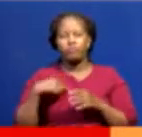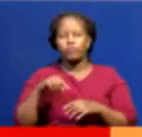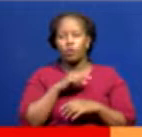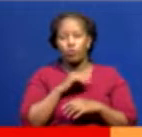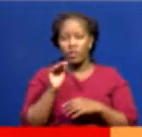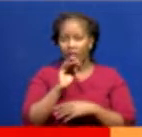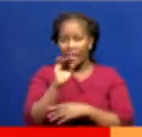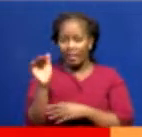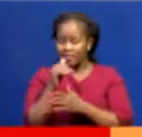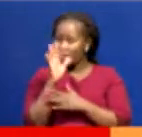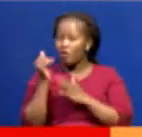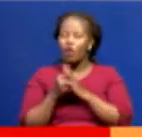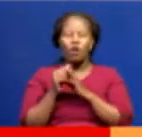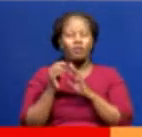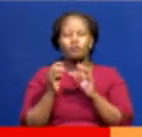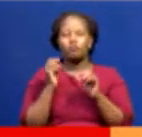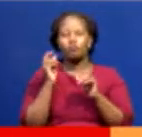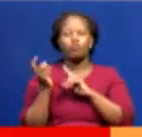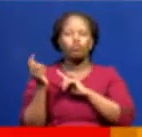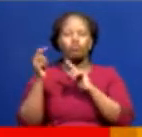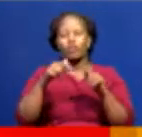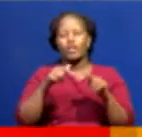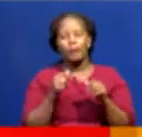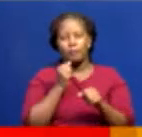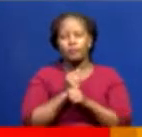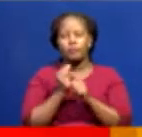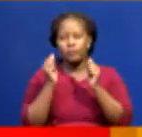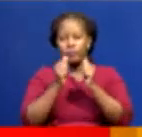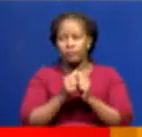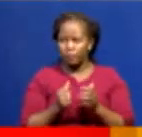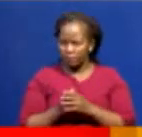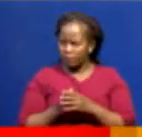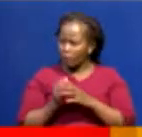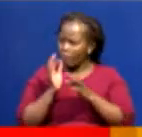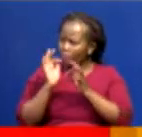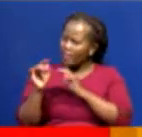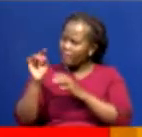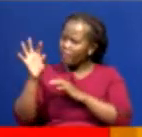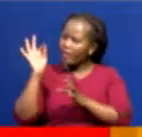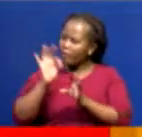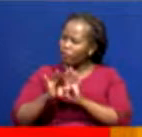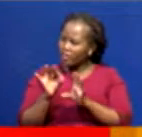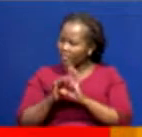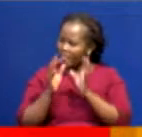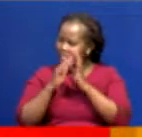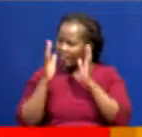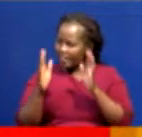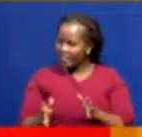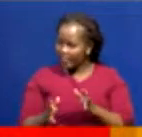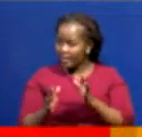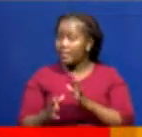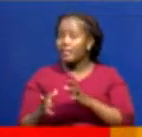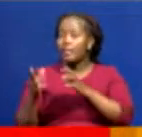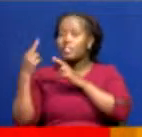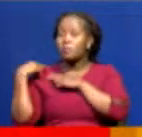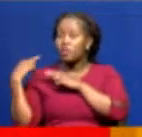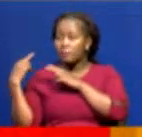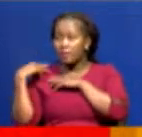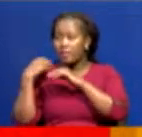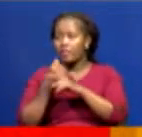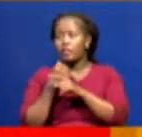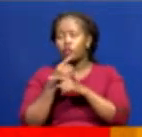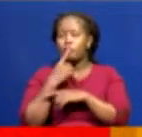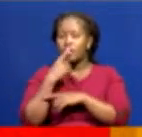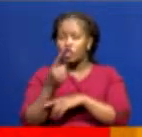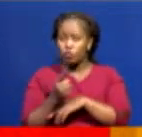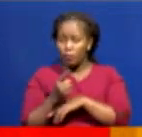waje wote tufanye kazi pamoja. Hivyo basi unapochaguliwa kama kiongozi, jukumu lako ni kuhakikisha kwamba yale maslahi ya